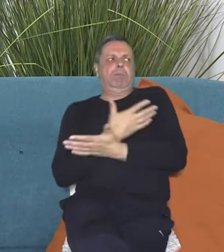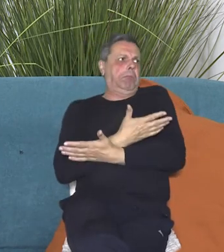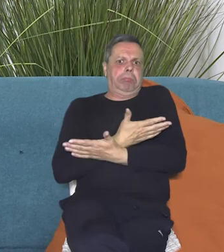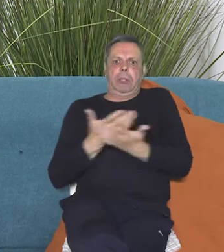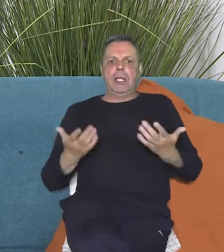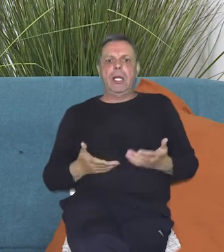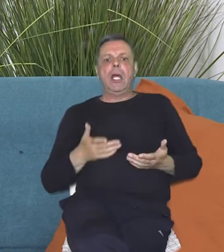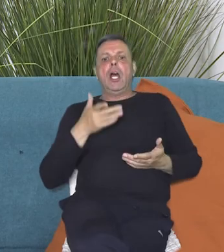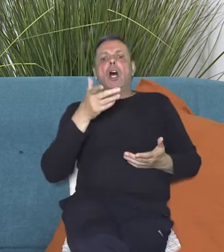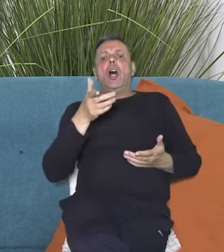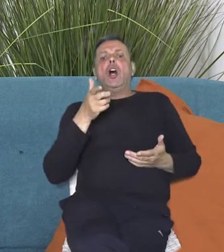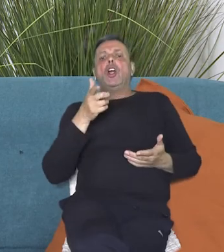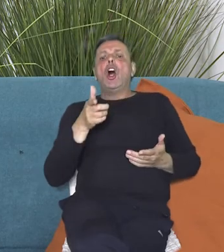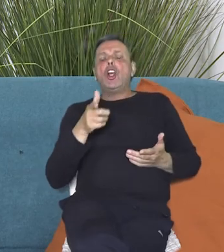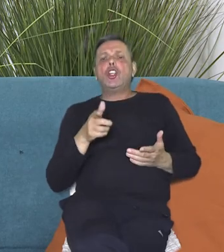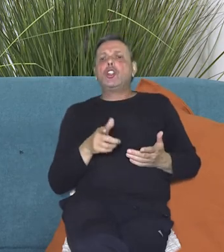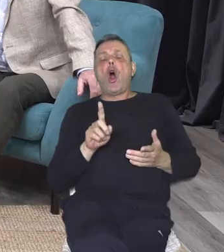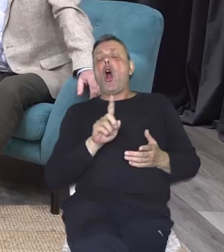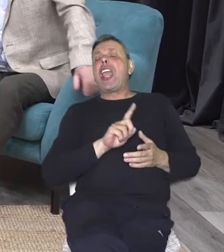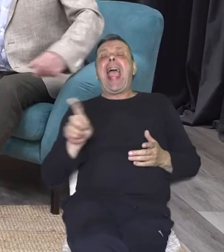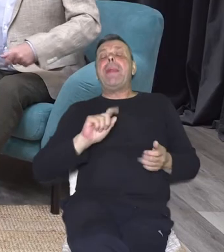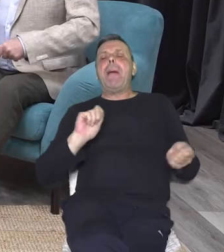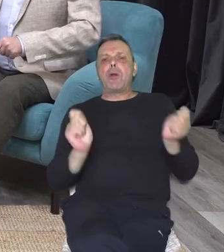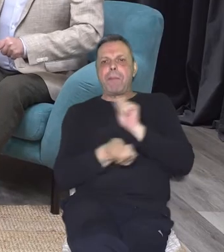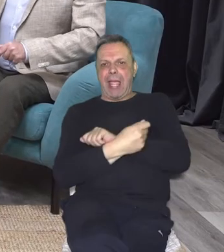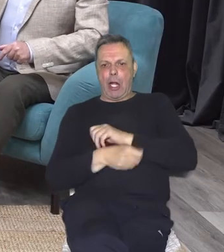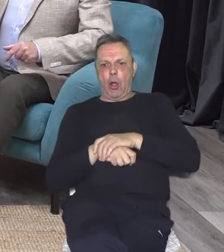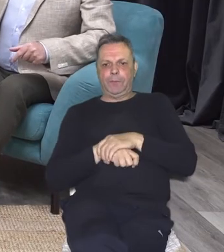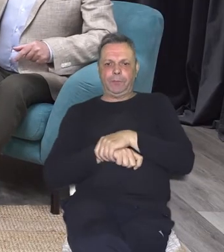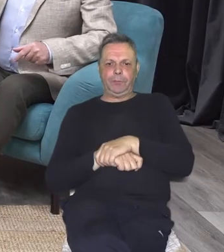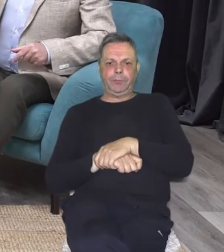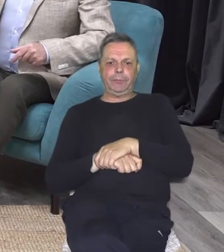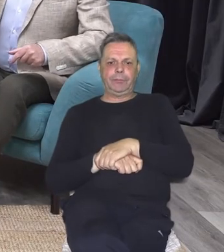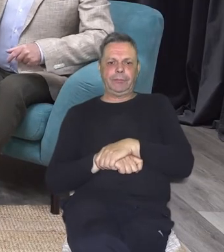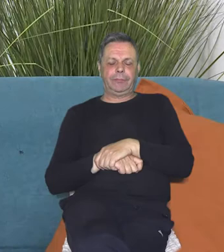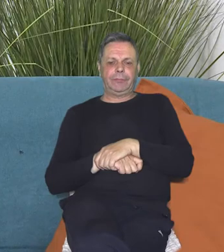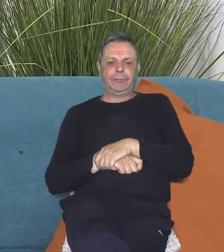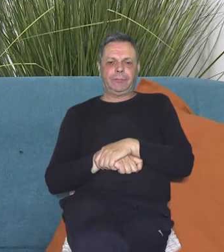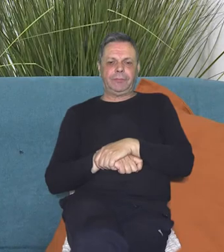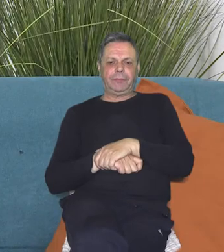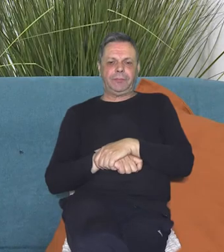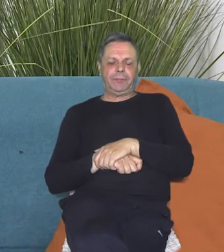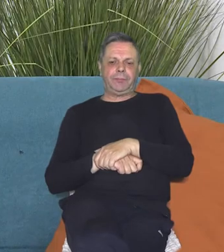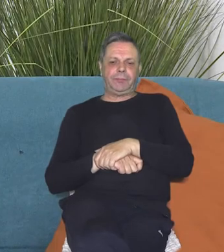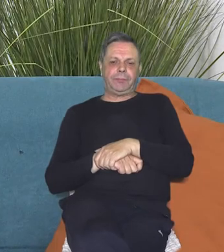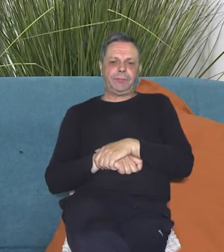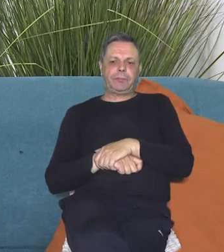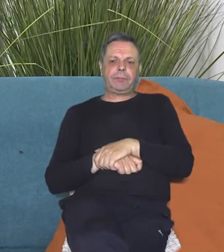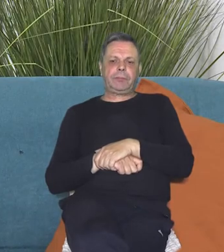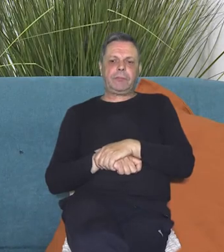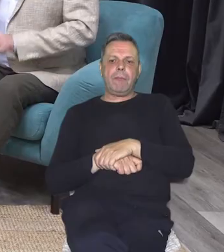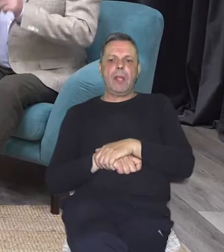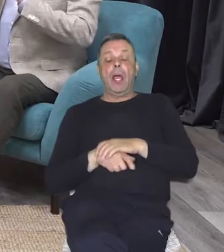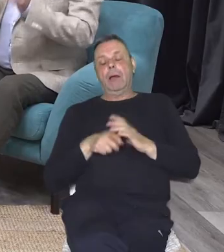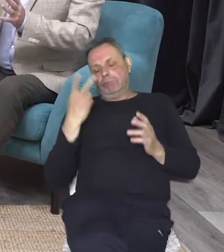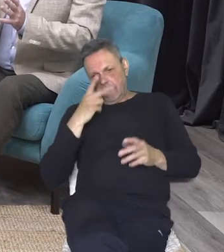pa cipele. Mislim, to je sve apsolutno nepromijenjeno. Ona jedan uopće put je napravila grešku, sjećam se da se o tome veliko pisalo.